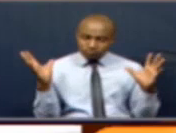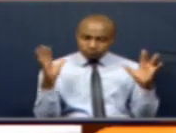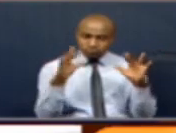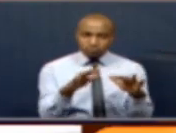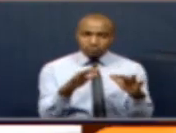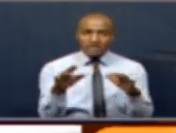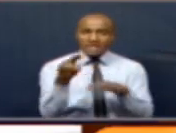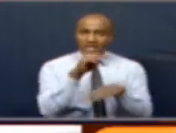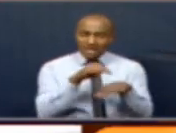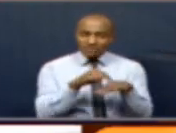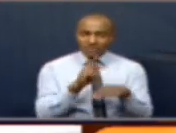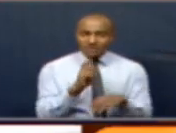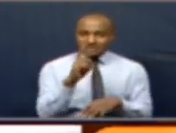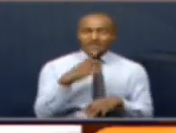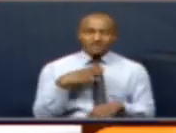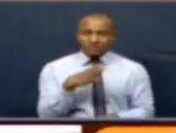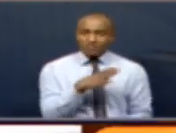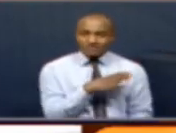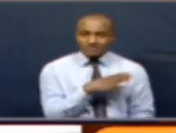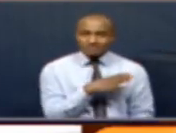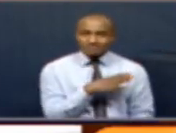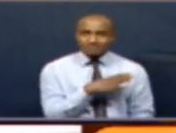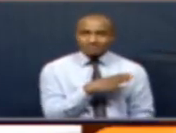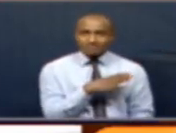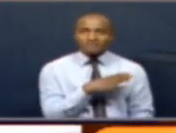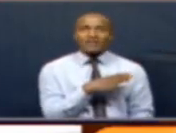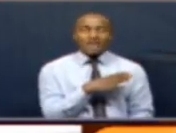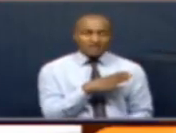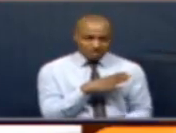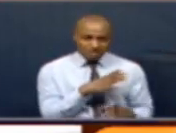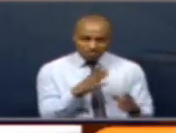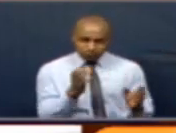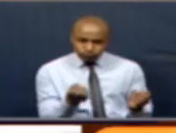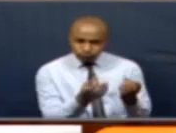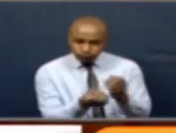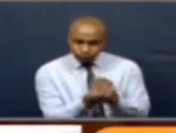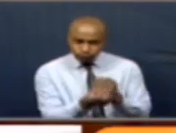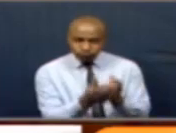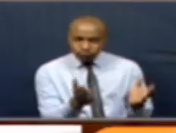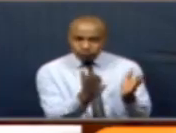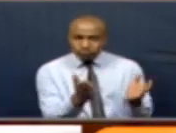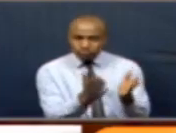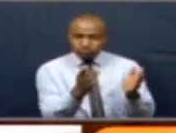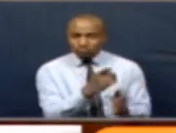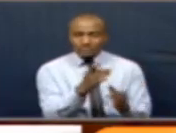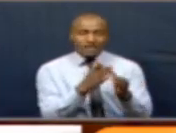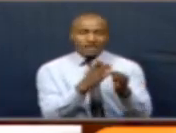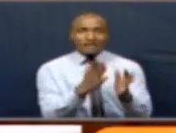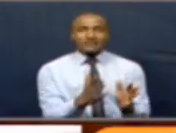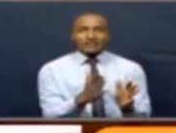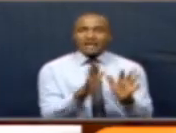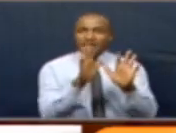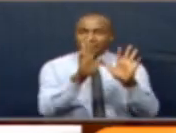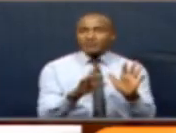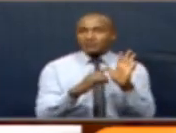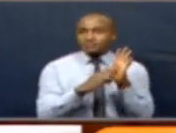National Executive Committee. Na mkutano huo ni wa kuhamasisha hawa viongozi kuhusu mambo muhimu ambayo